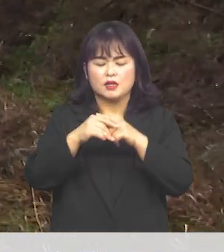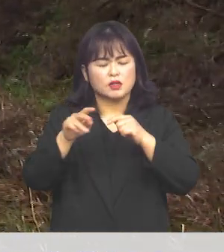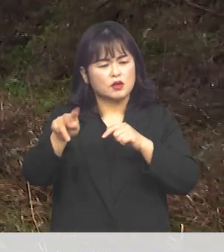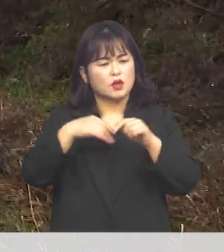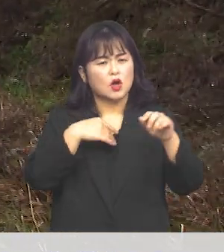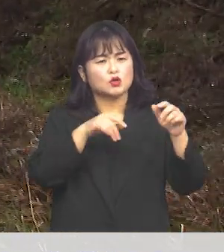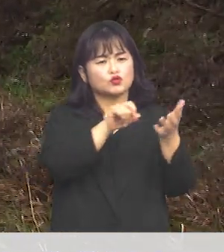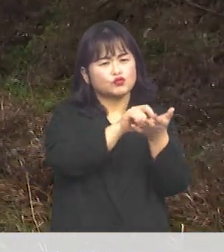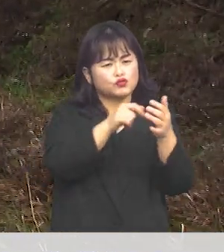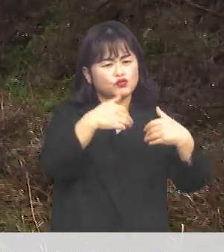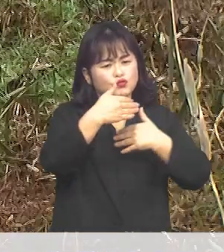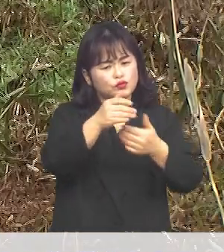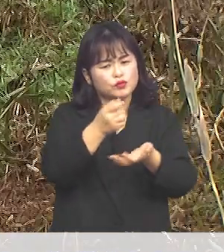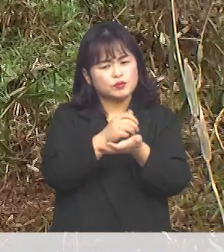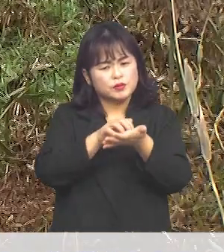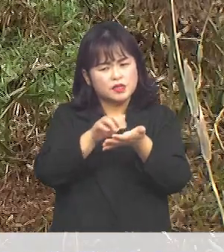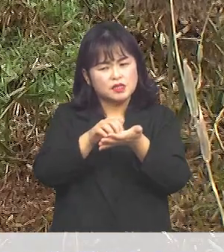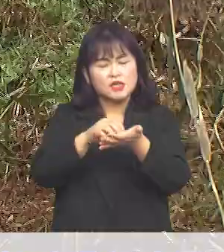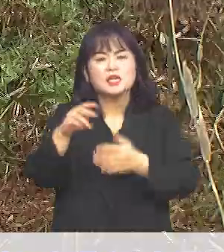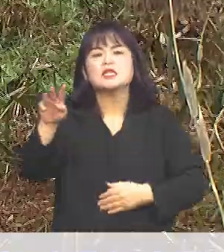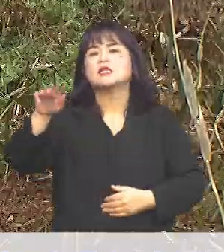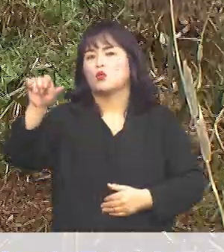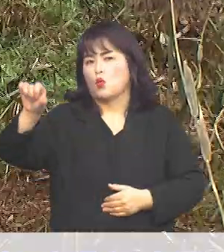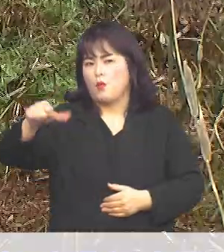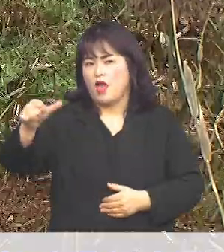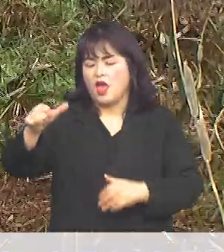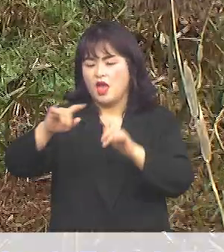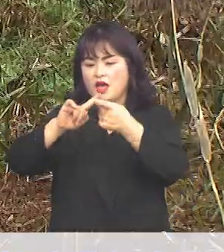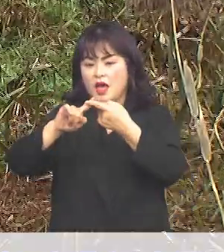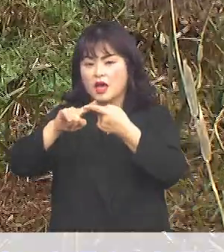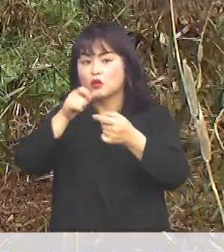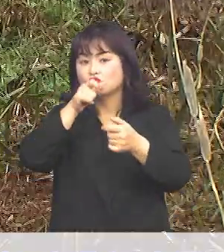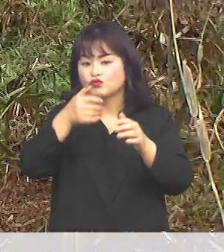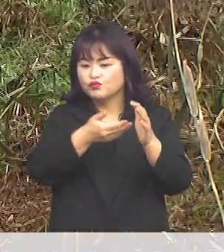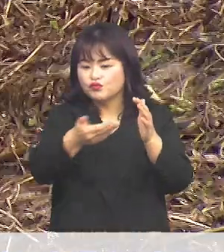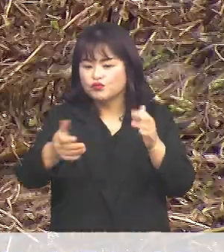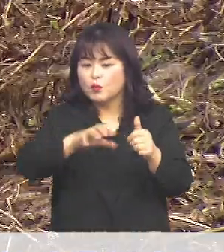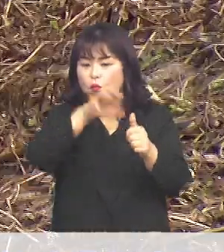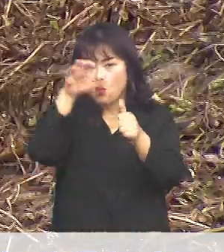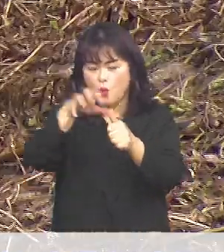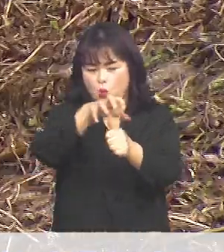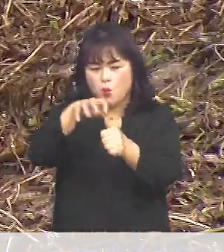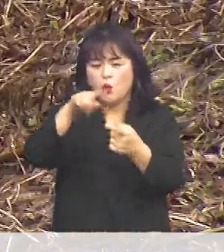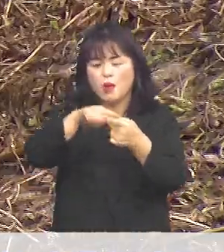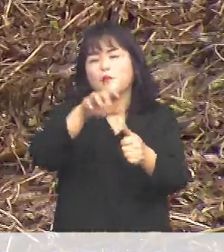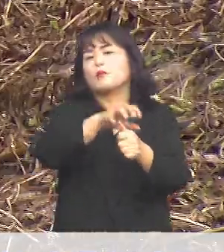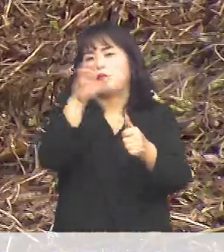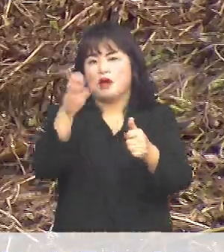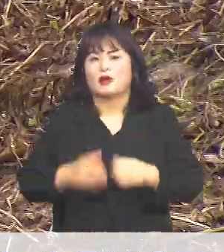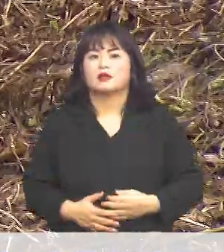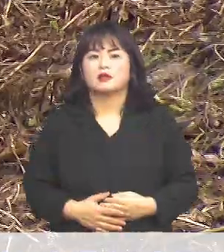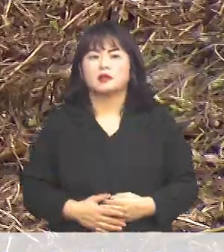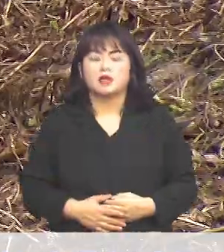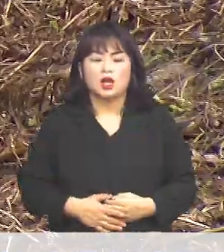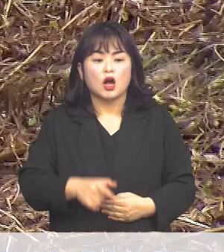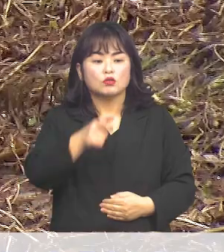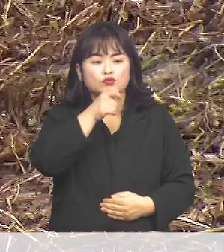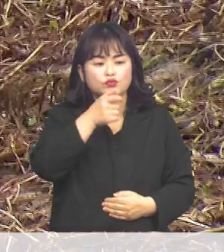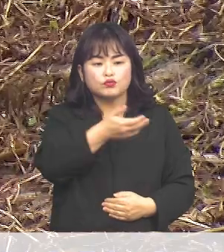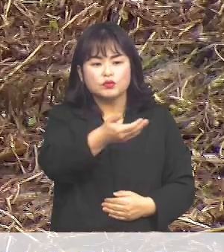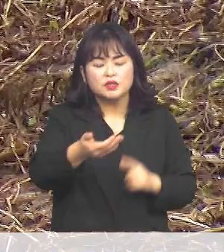3,728제곱킬로미터 약 축구장 500개 넓이에 달하는 땅이 한강수계 보호구역에서 해제된다고 밝혔습니다.